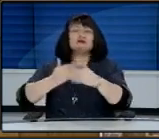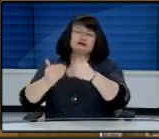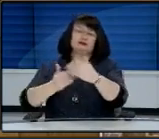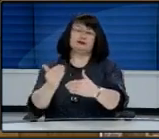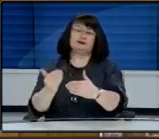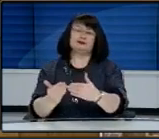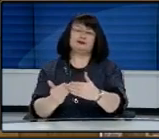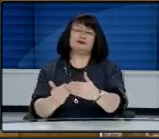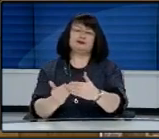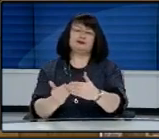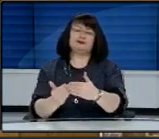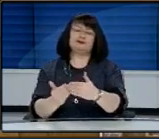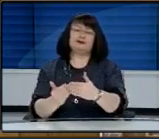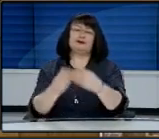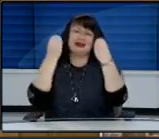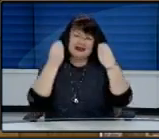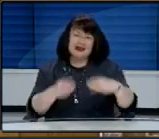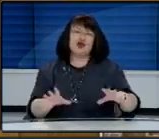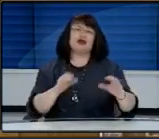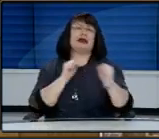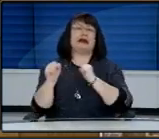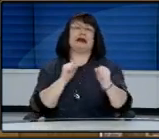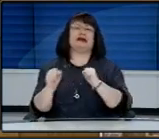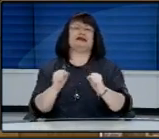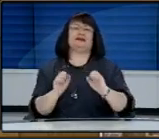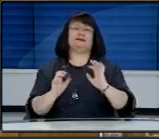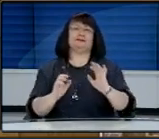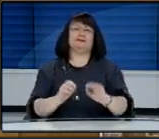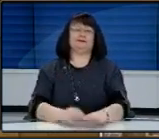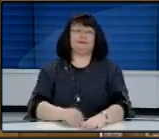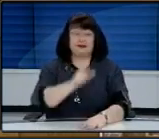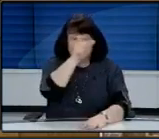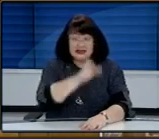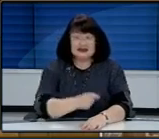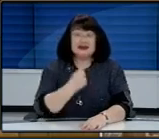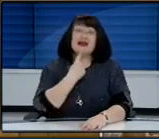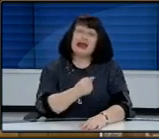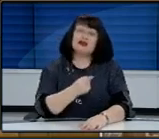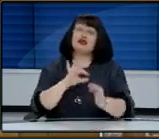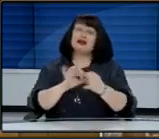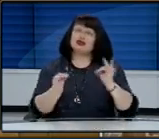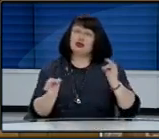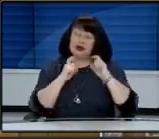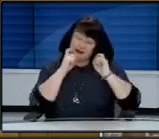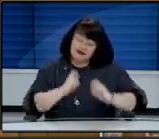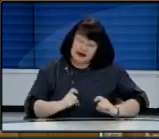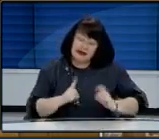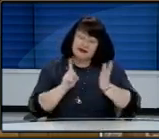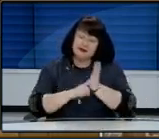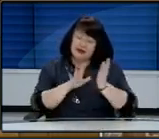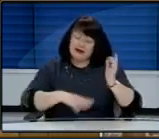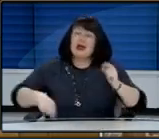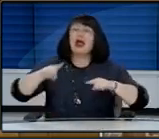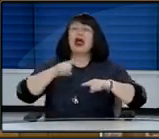και επιδεινούμενης παγκόσμιας κρίσης. Για σας η ιστορία επιβάλλει να θεωρούμε οι